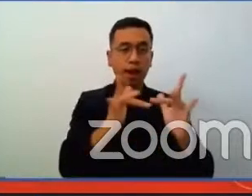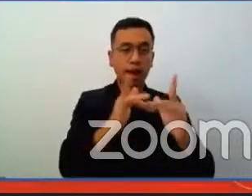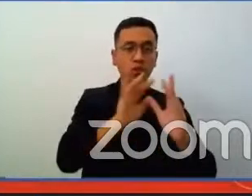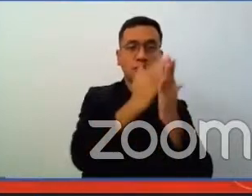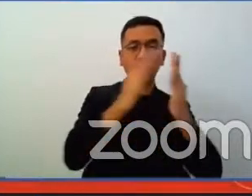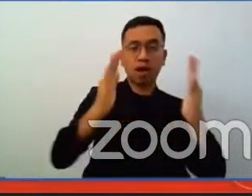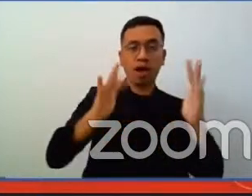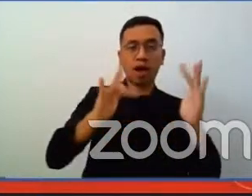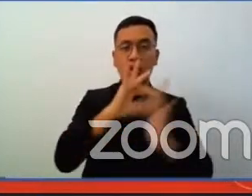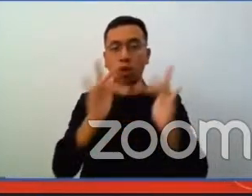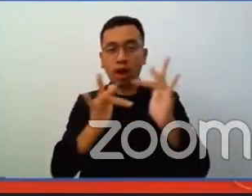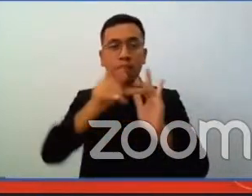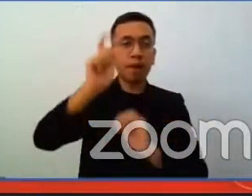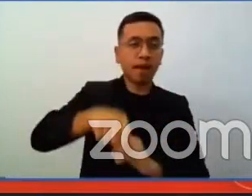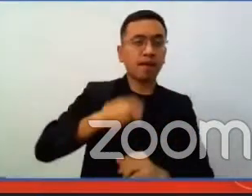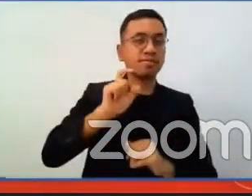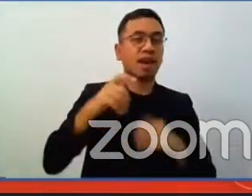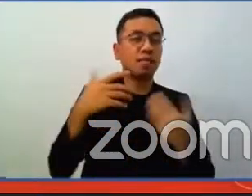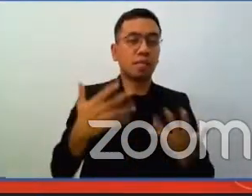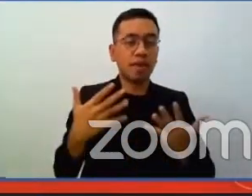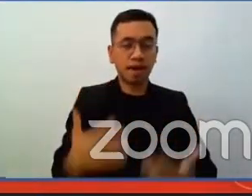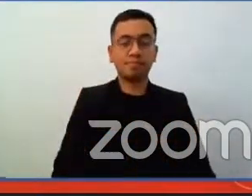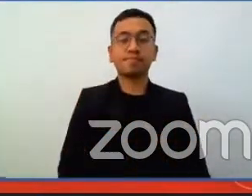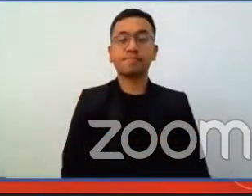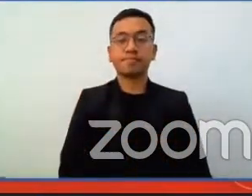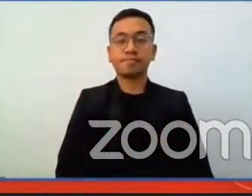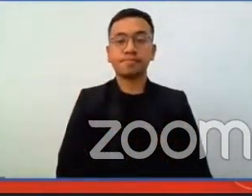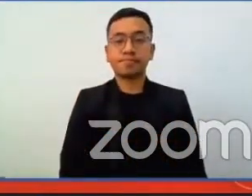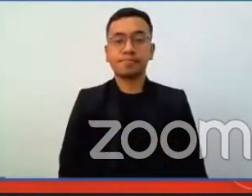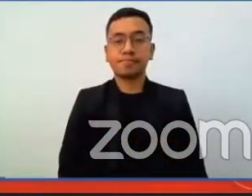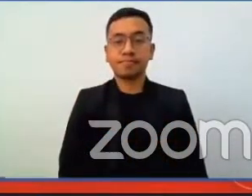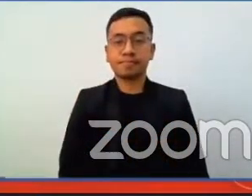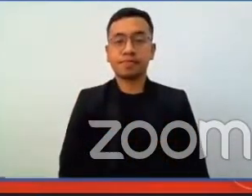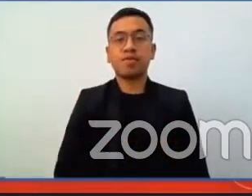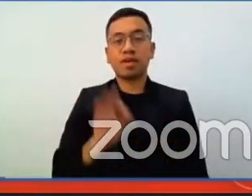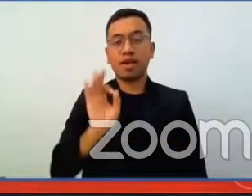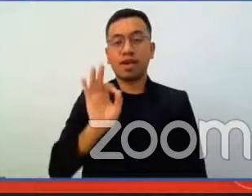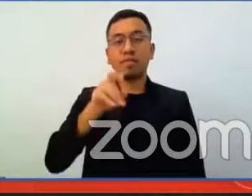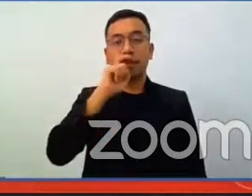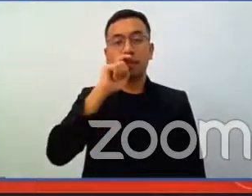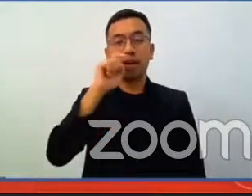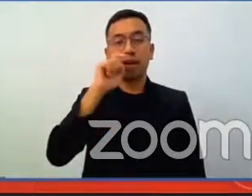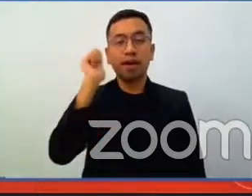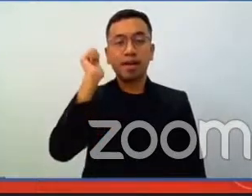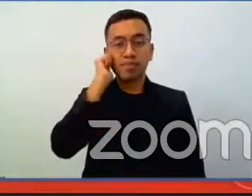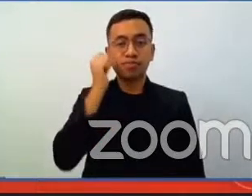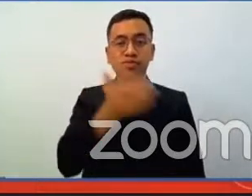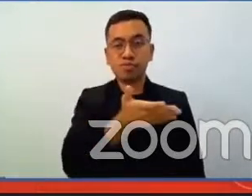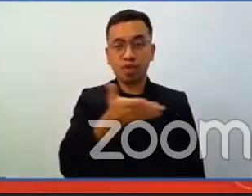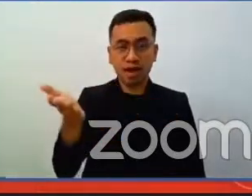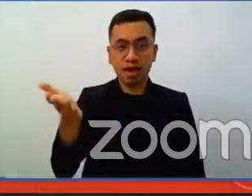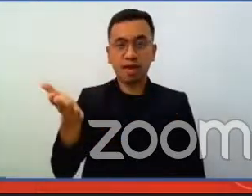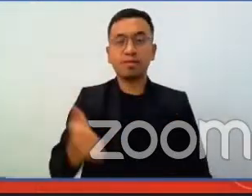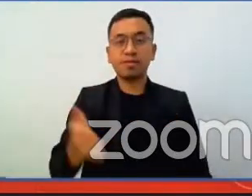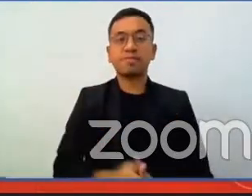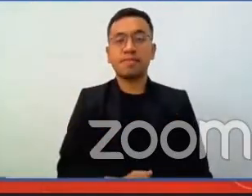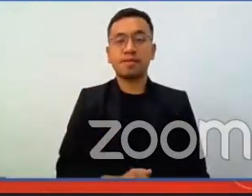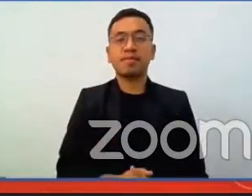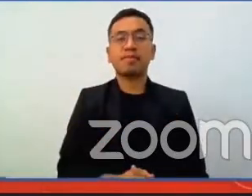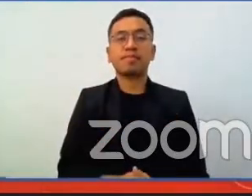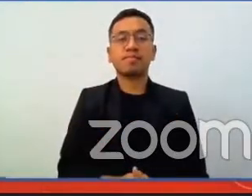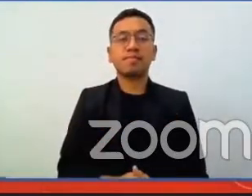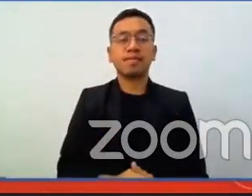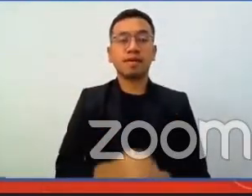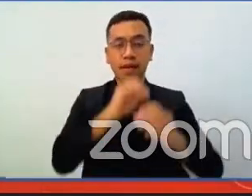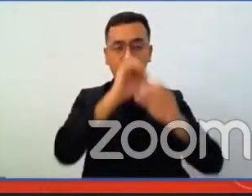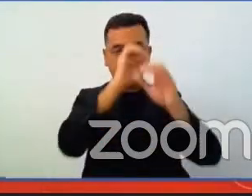maya sebagai media pembelajaran. Baik Bapak Ibu, yang pertama apa pentingnya penggunaan